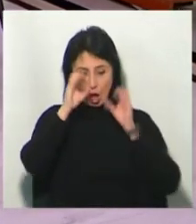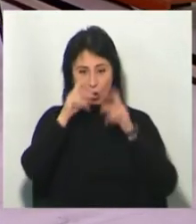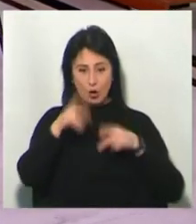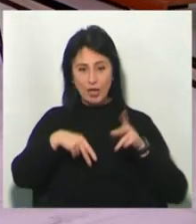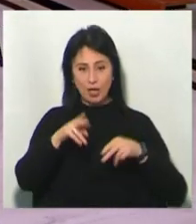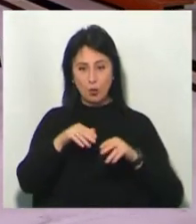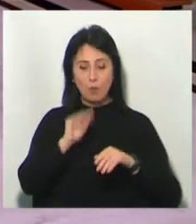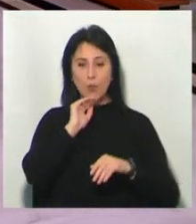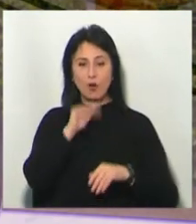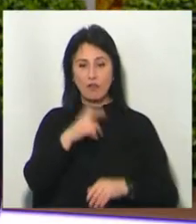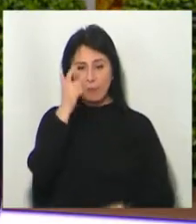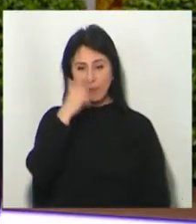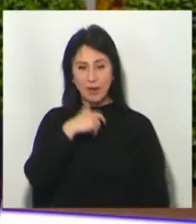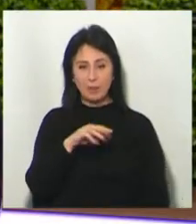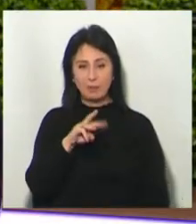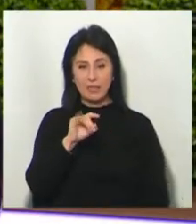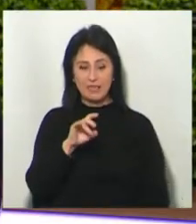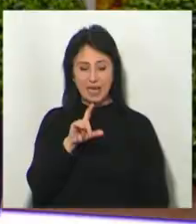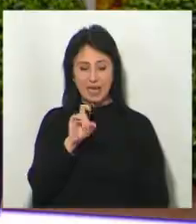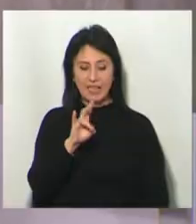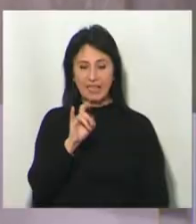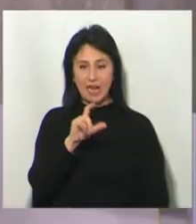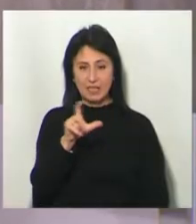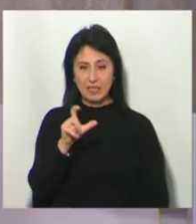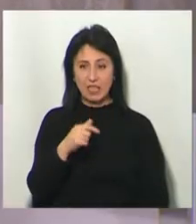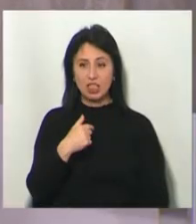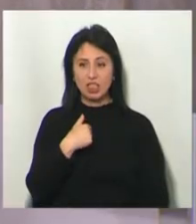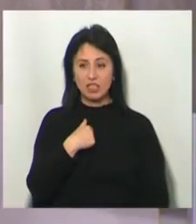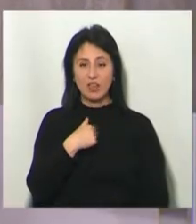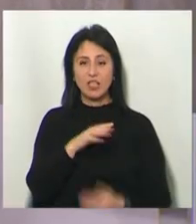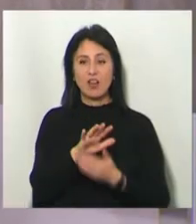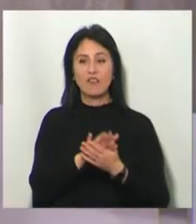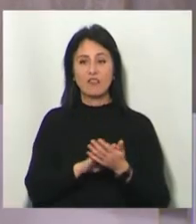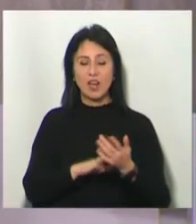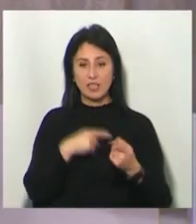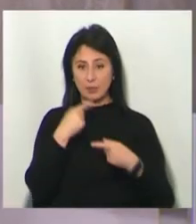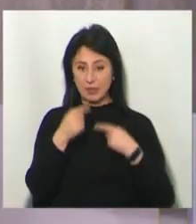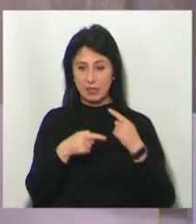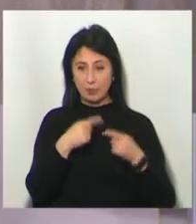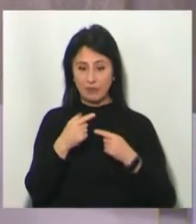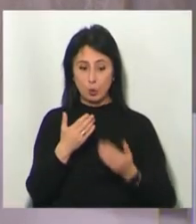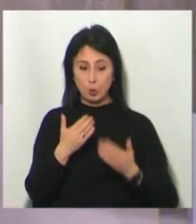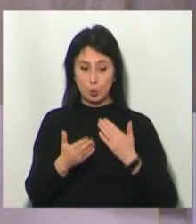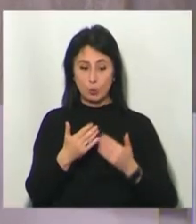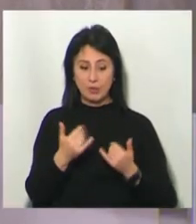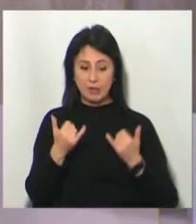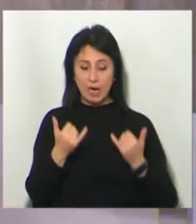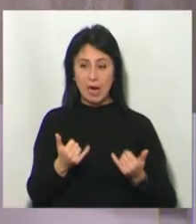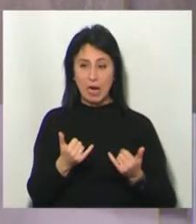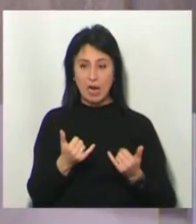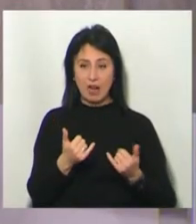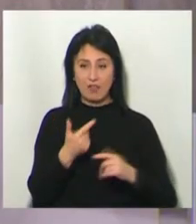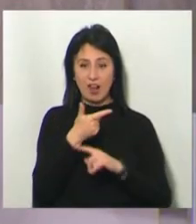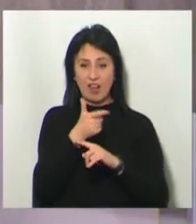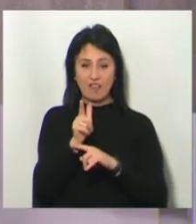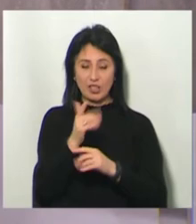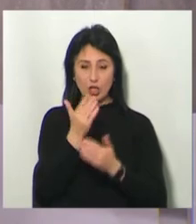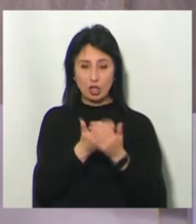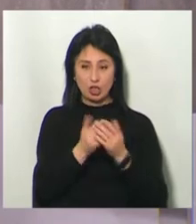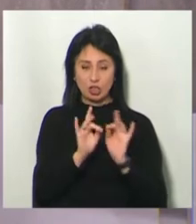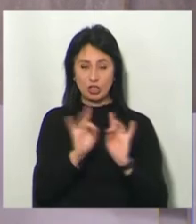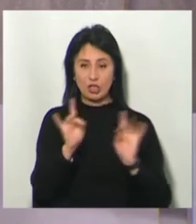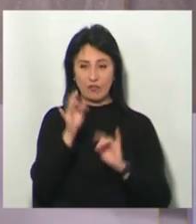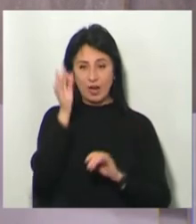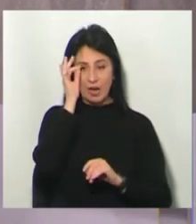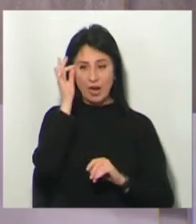ნეიროქირურგი პროფესორი ბატონი მირზა ხინიკაძე ჩვენ რასაკვირველია ვაგრძელებთ საუბარს თუმცა ახლა ვიდეო რჩევას